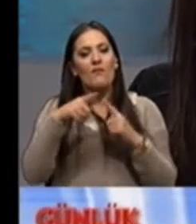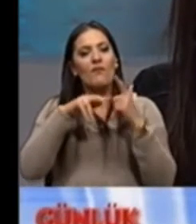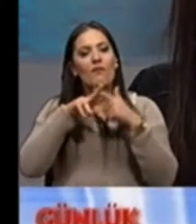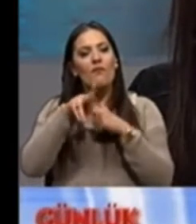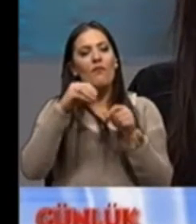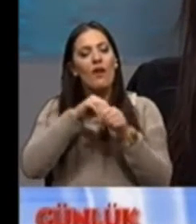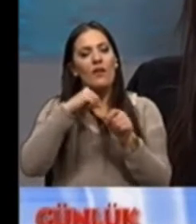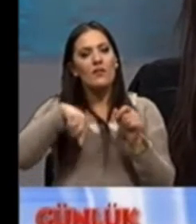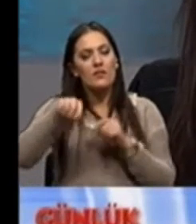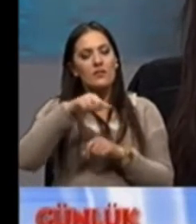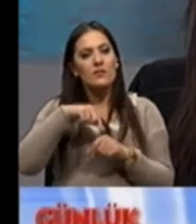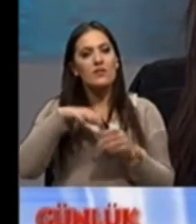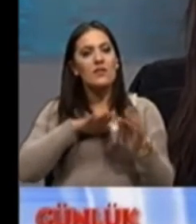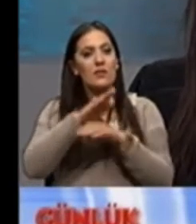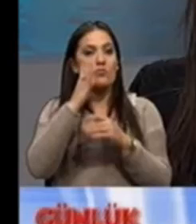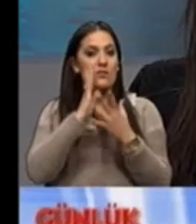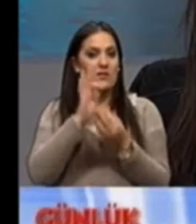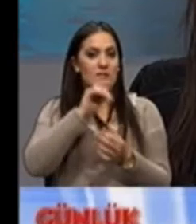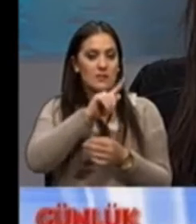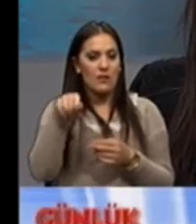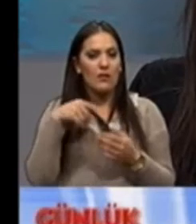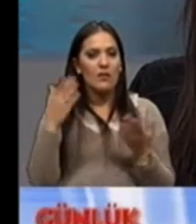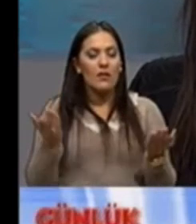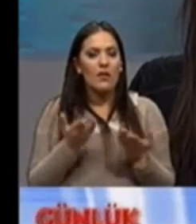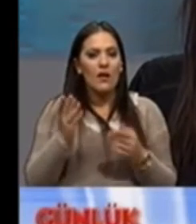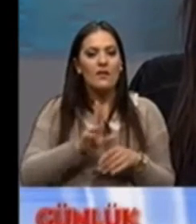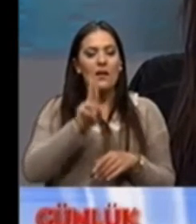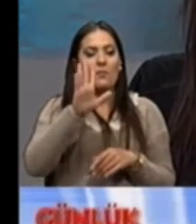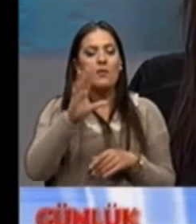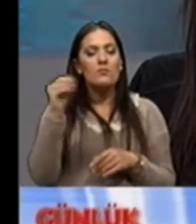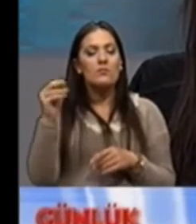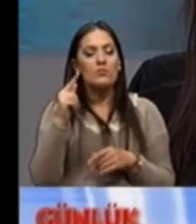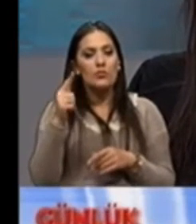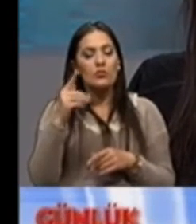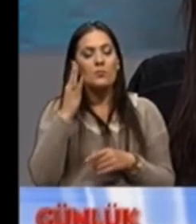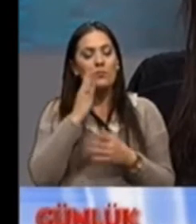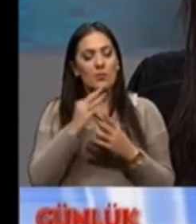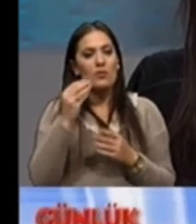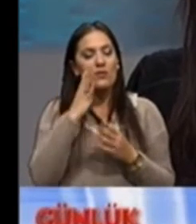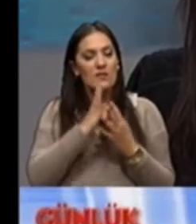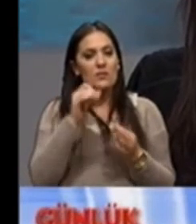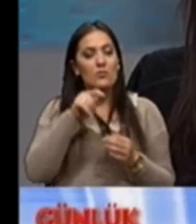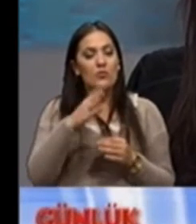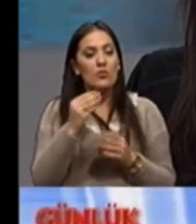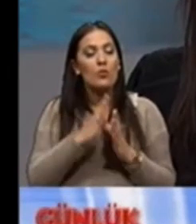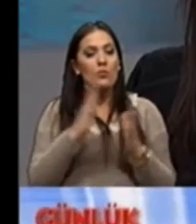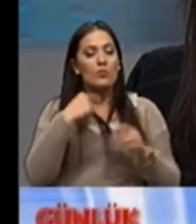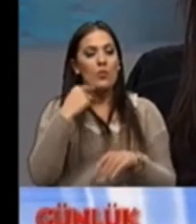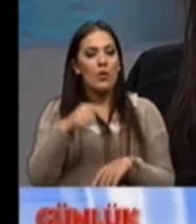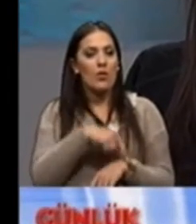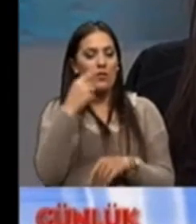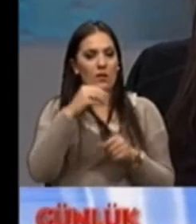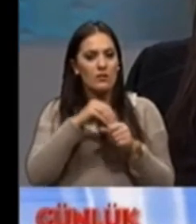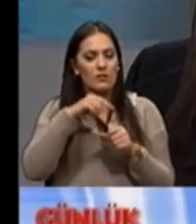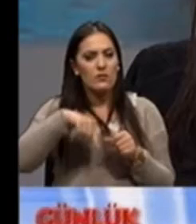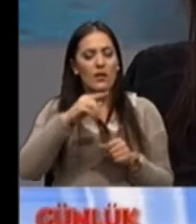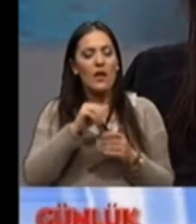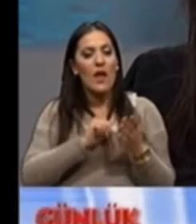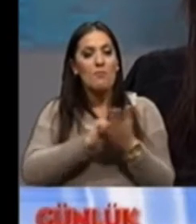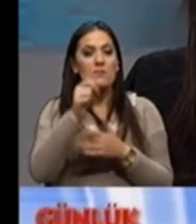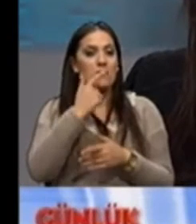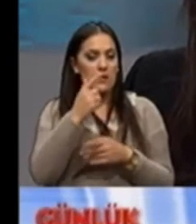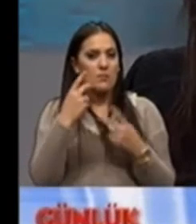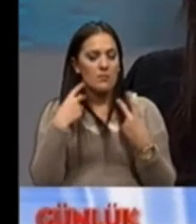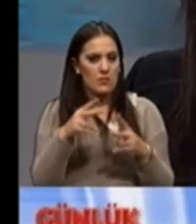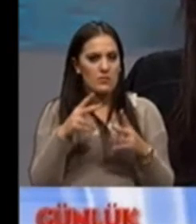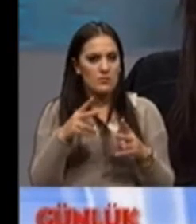hatları üzerinde yaşıyor insanlarımız. Yani 75,5 milyon insan ve bunun çok büyük bir oran, yani tamamı neredeyse